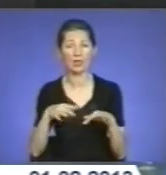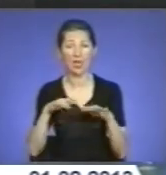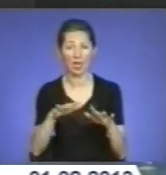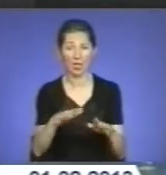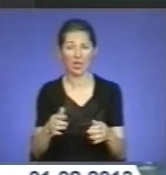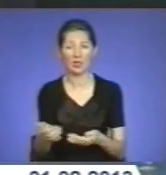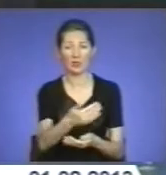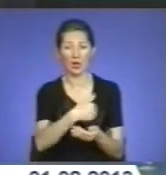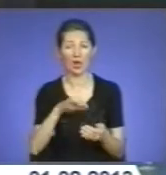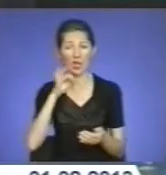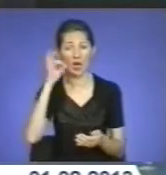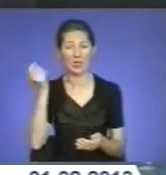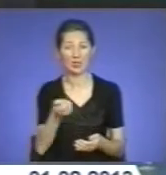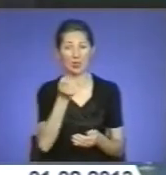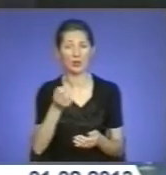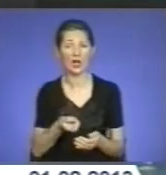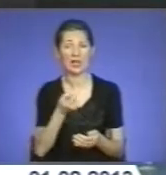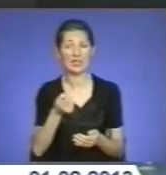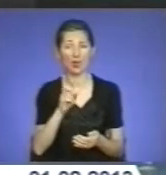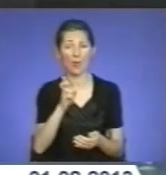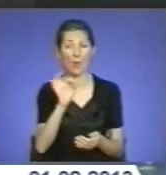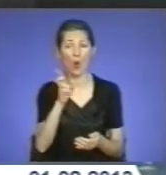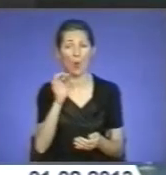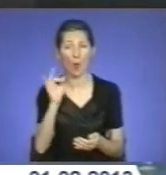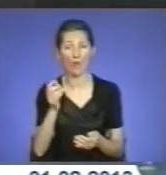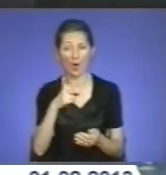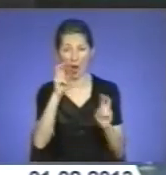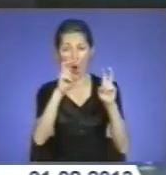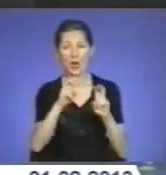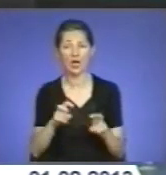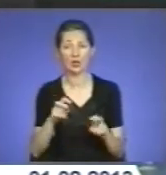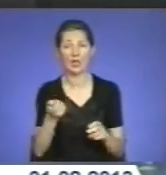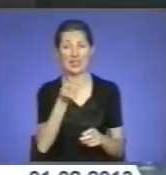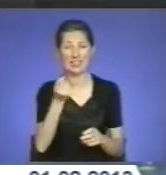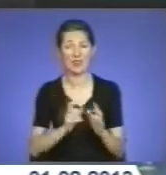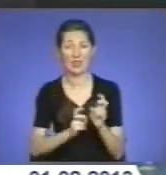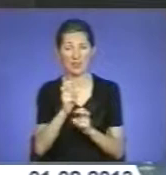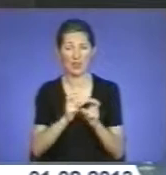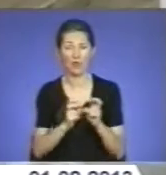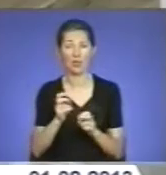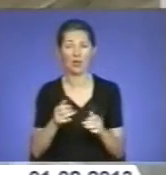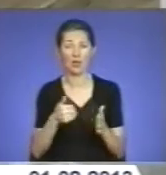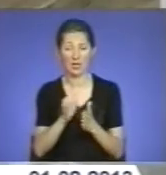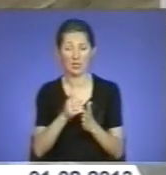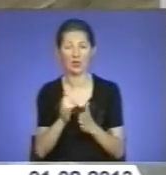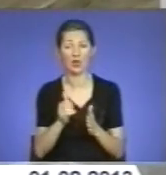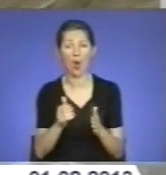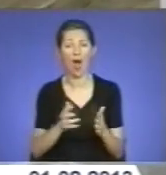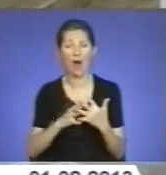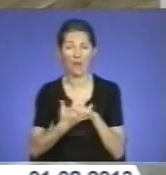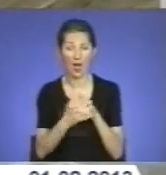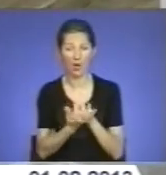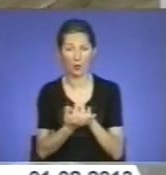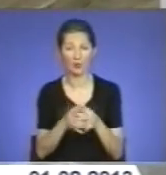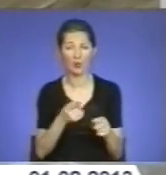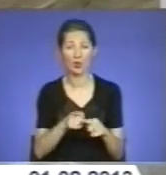та зерново-бобових культур, оглянули насіннєвий завод і свиноферму сільськогосподарського підприємства. Цьогоріч площа